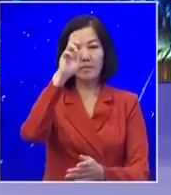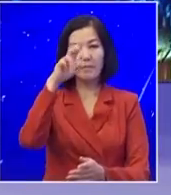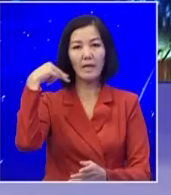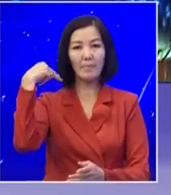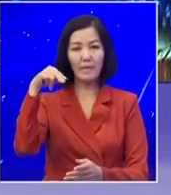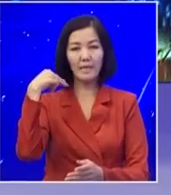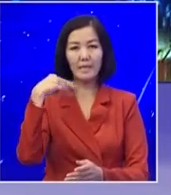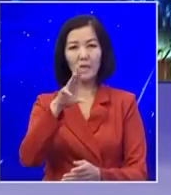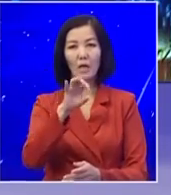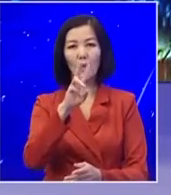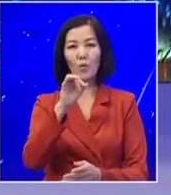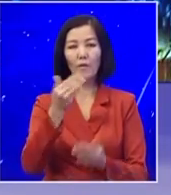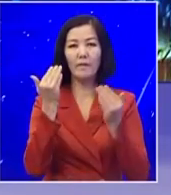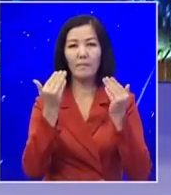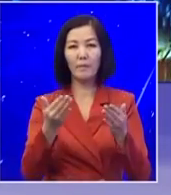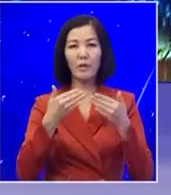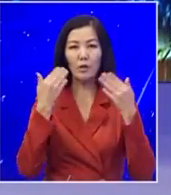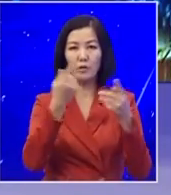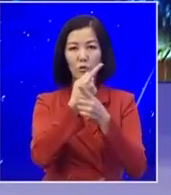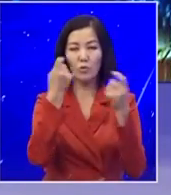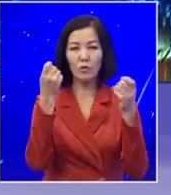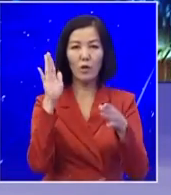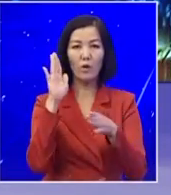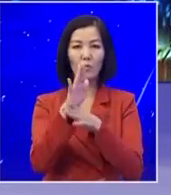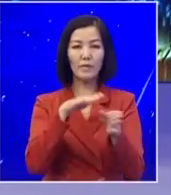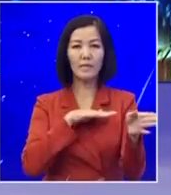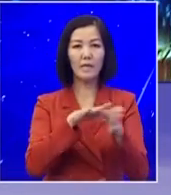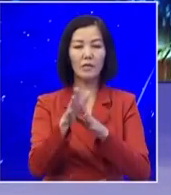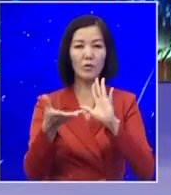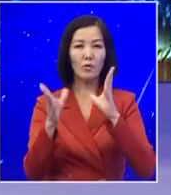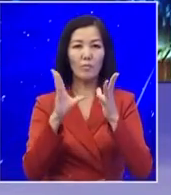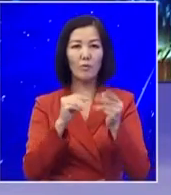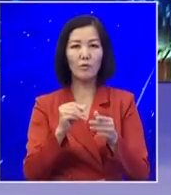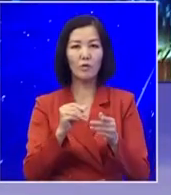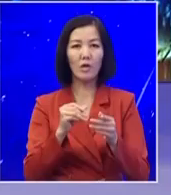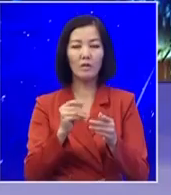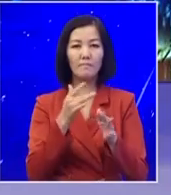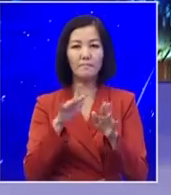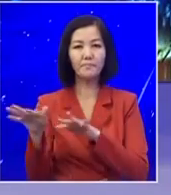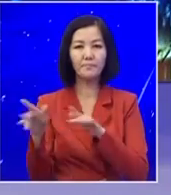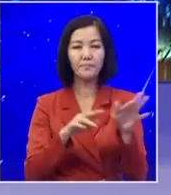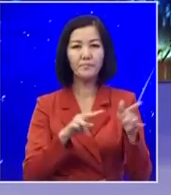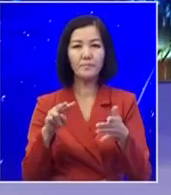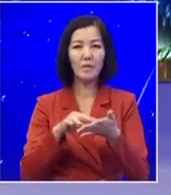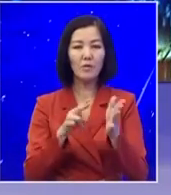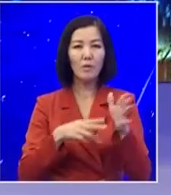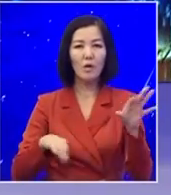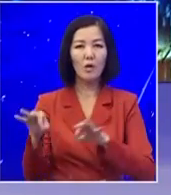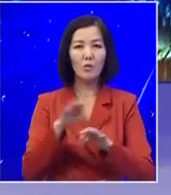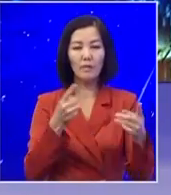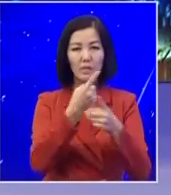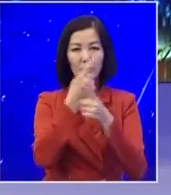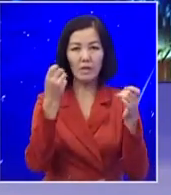Үкметте мемлекет басшысының биылғы жолдауын іске асыру бойынша жалпы ұлттық іс-шаралар жоспарының жобасы жарияланды. Ұлттық